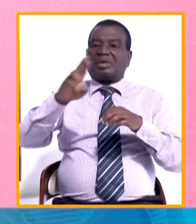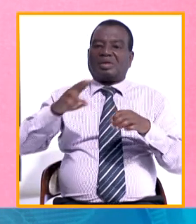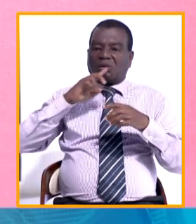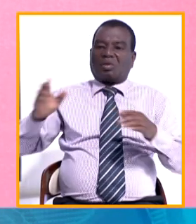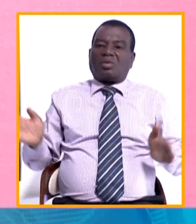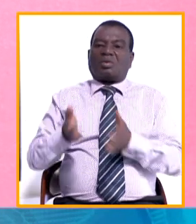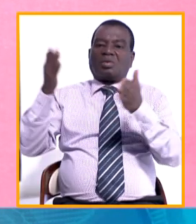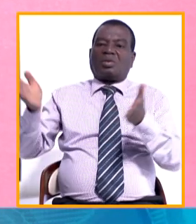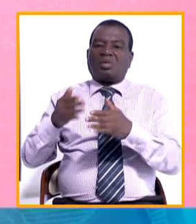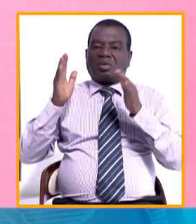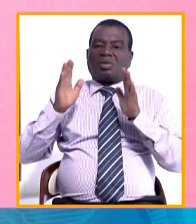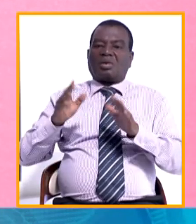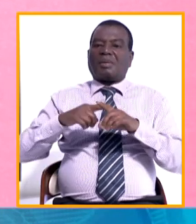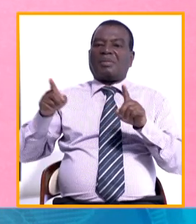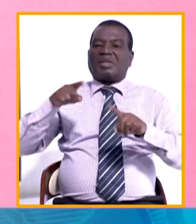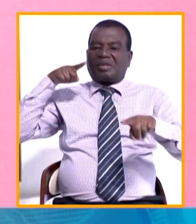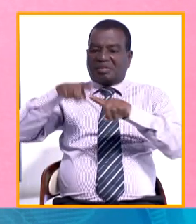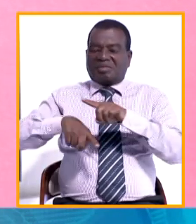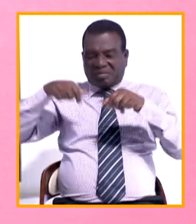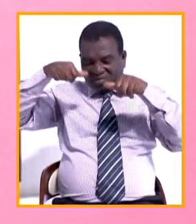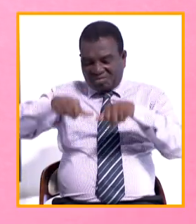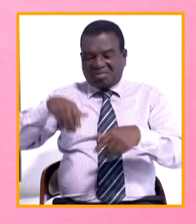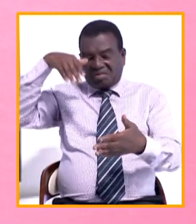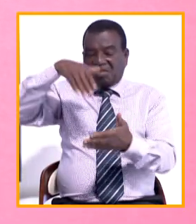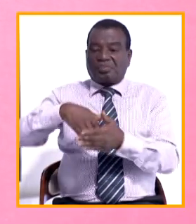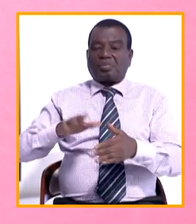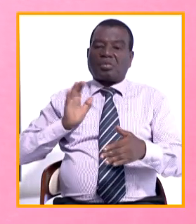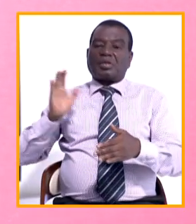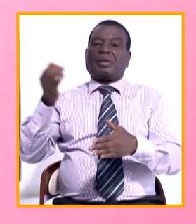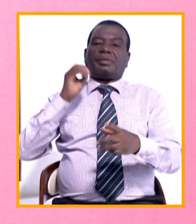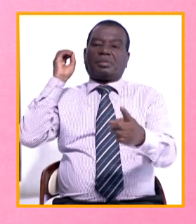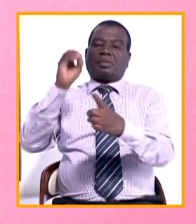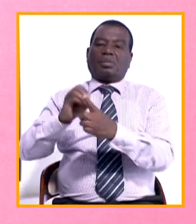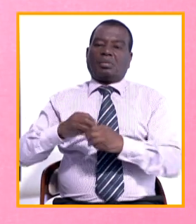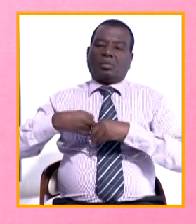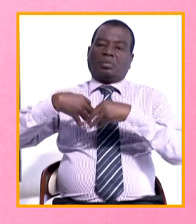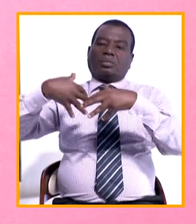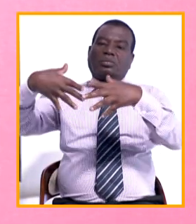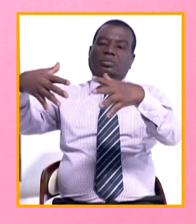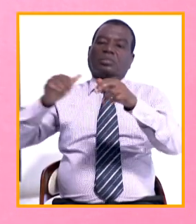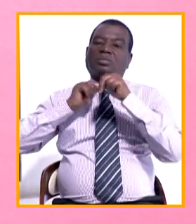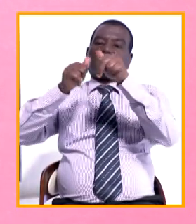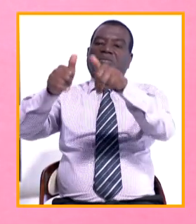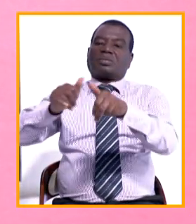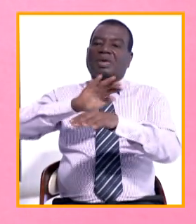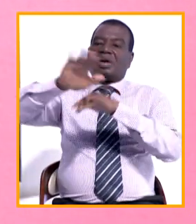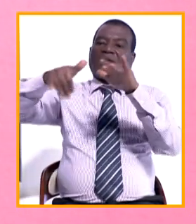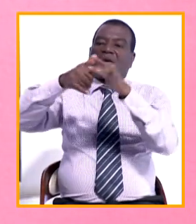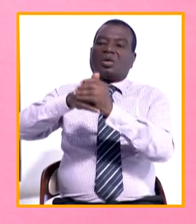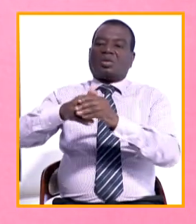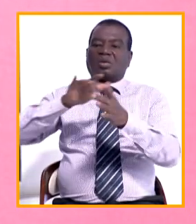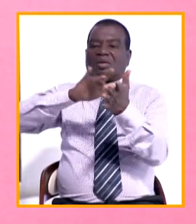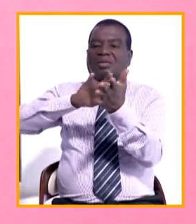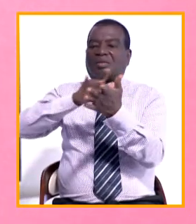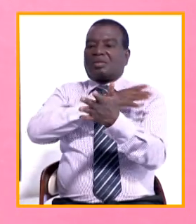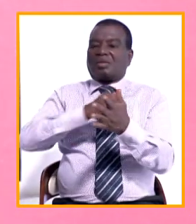encourageants. Cependant, les défis restent encore à relever. Notre objectif est d'étendre la gratuité à tous les médicaments anticancéreux, de renforcer